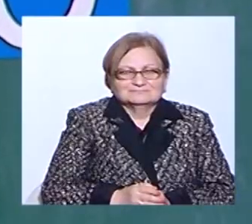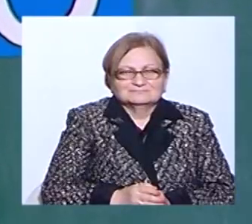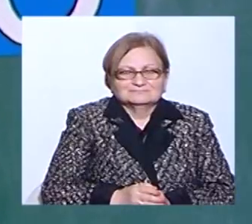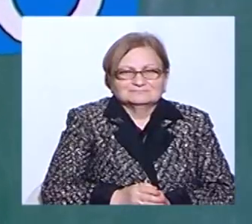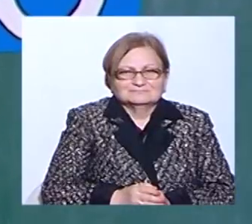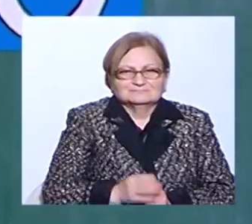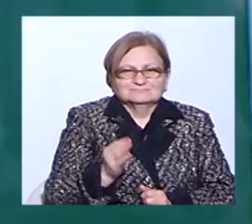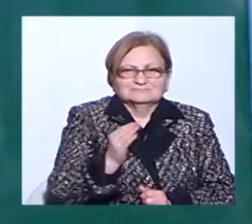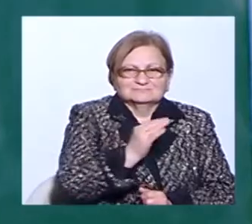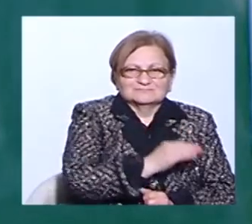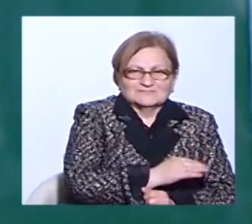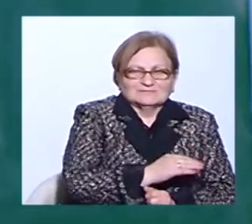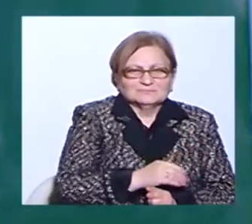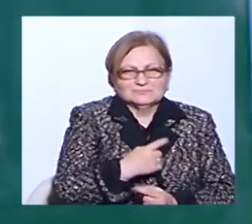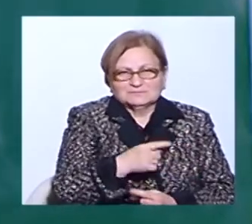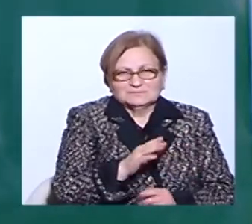აკეთ და მოდი